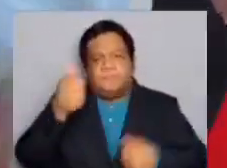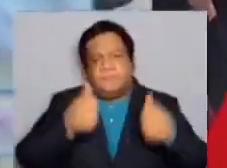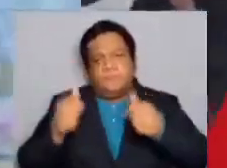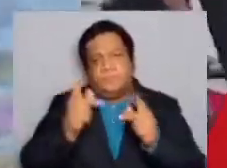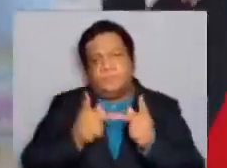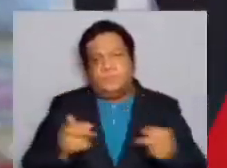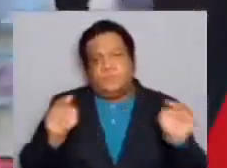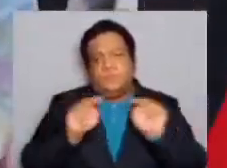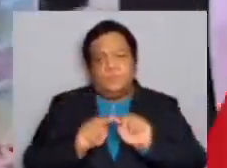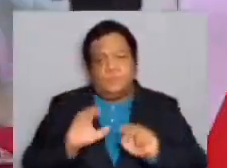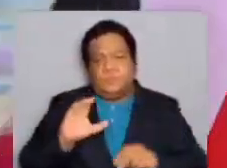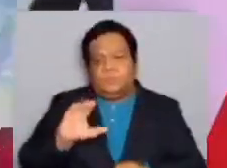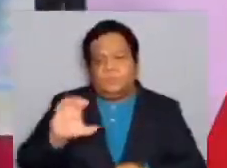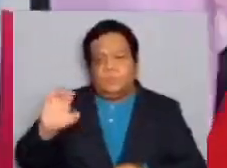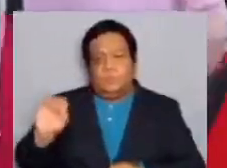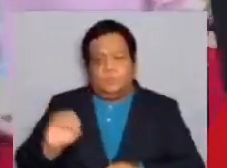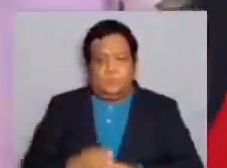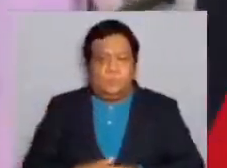sa rehiyon.